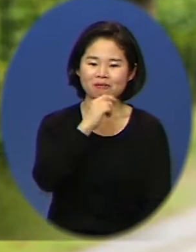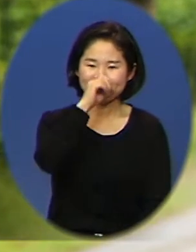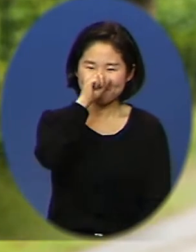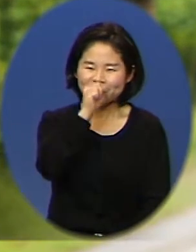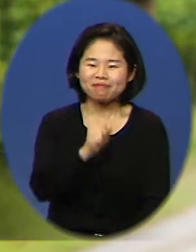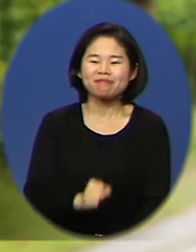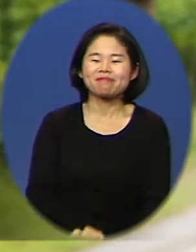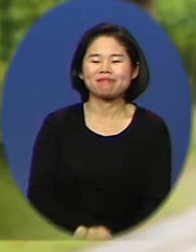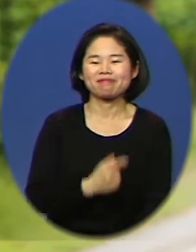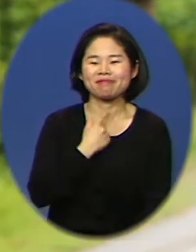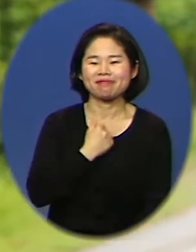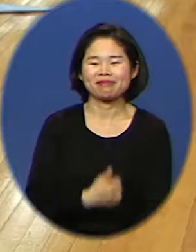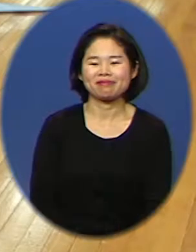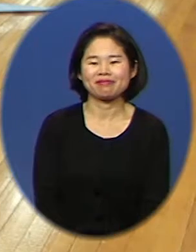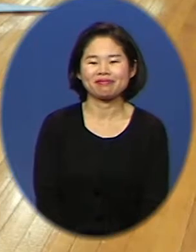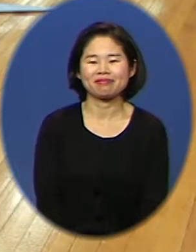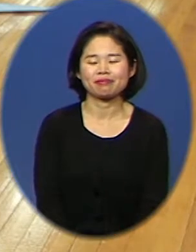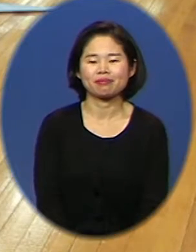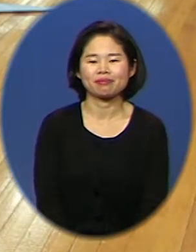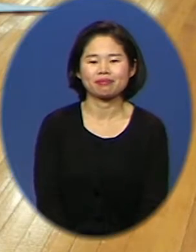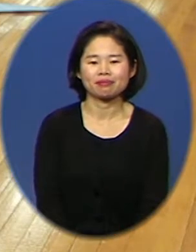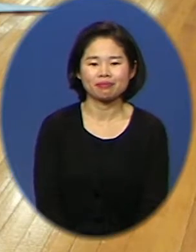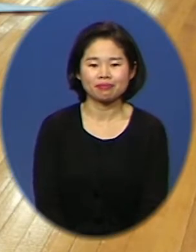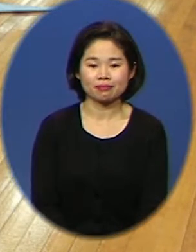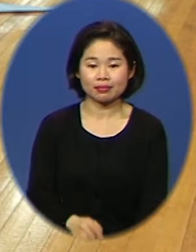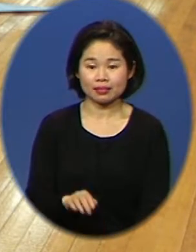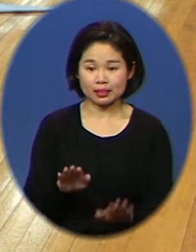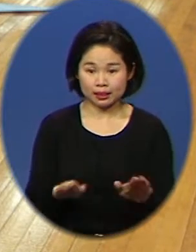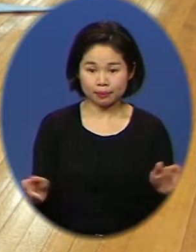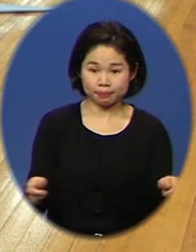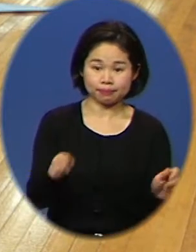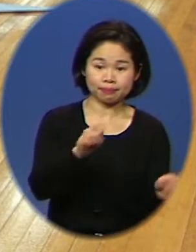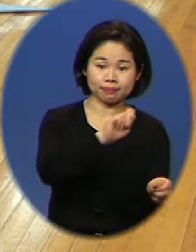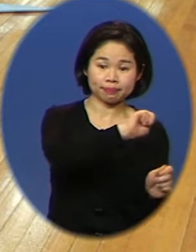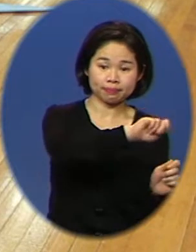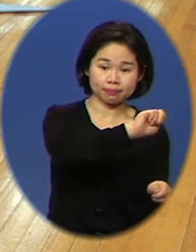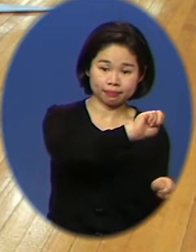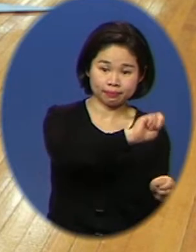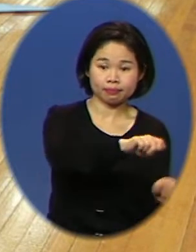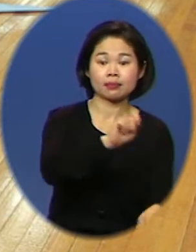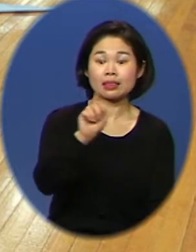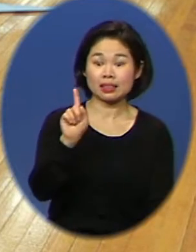정말 좋았어요. 1번, 그냥 이걸 1번이라고 할게요. 1번. 네.